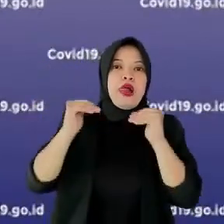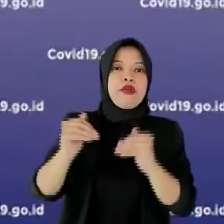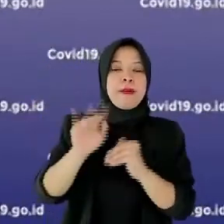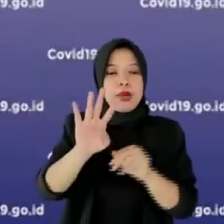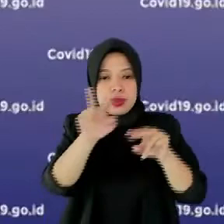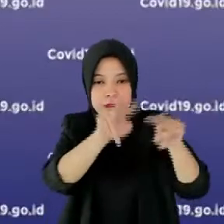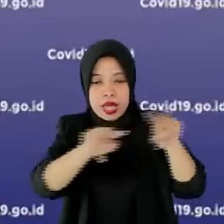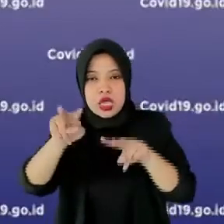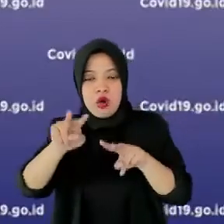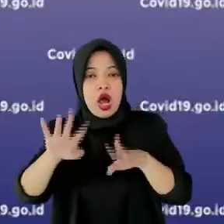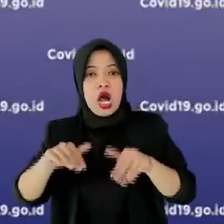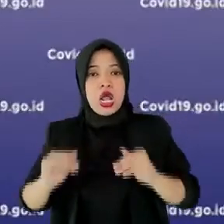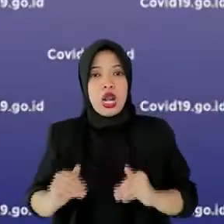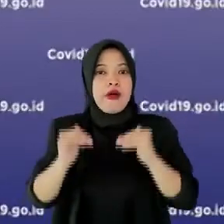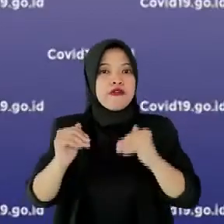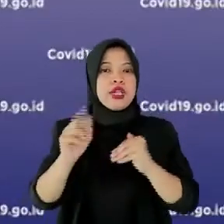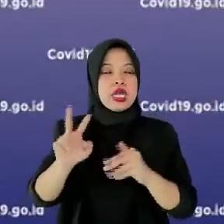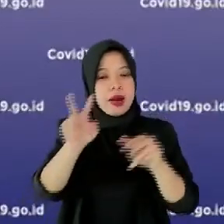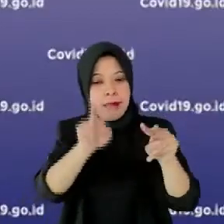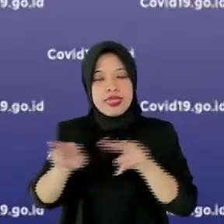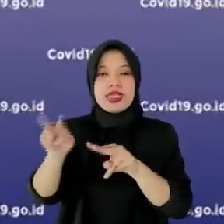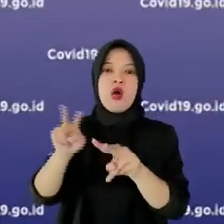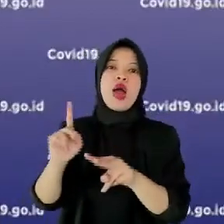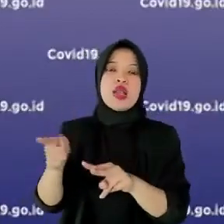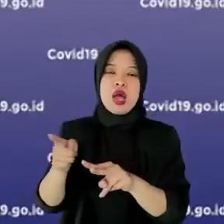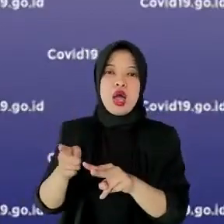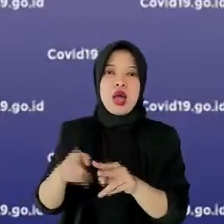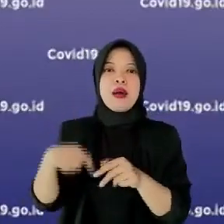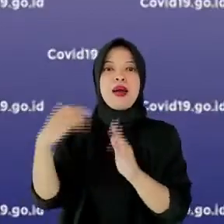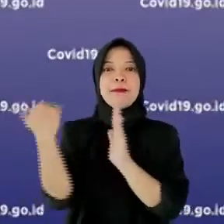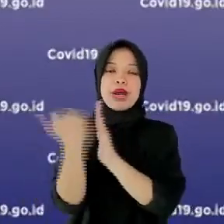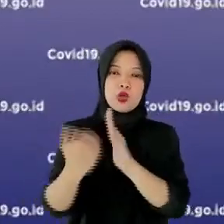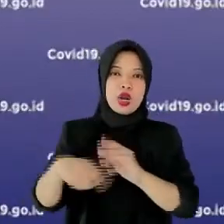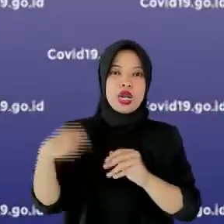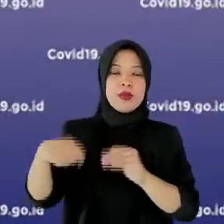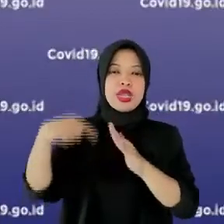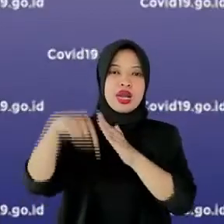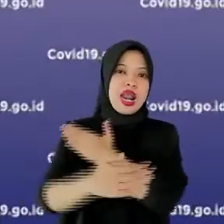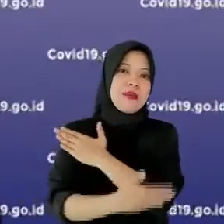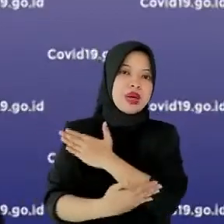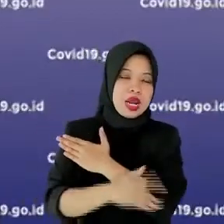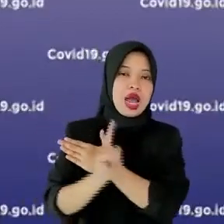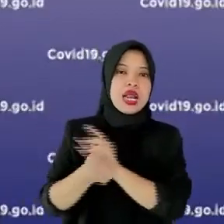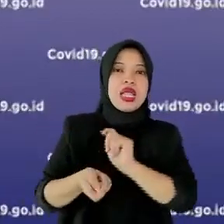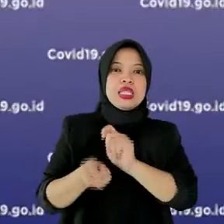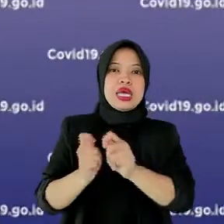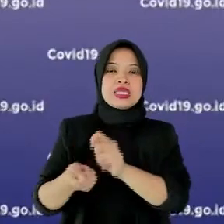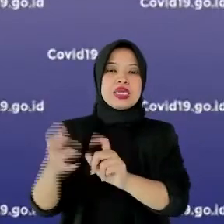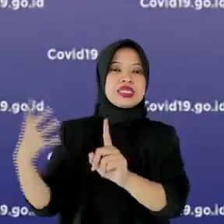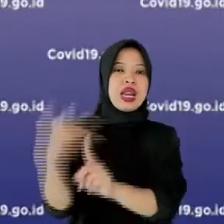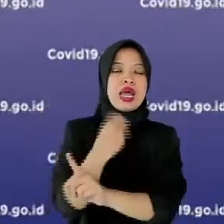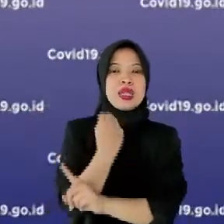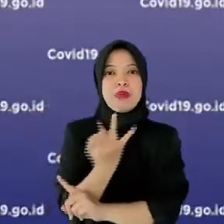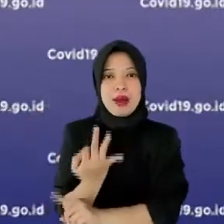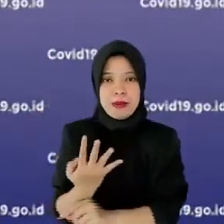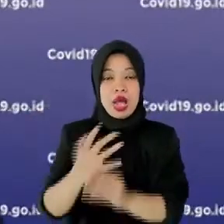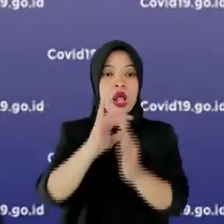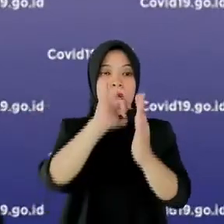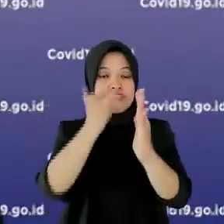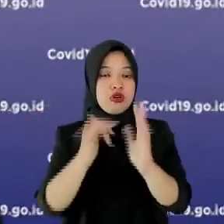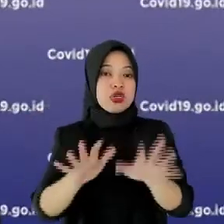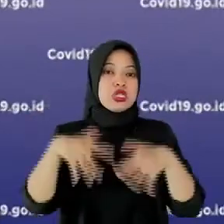terutama, dan level 3 ini kan sudah diberikan ya di Inmendagri target capaian testing. Kemudian dievaluasi